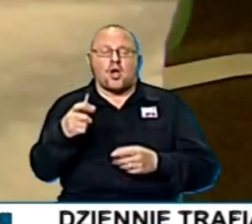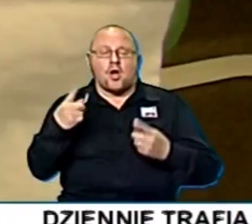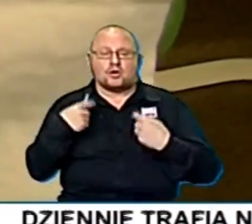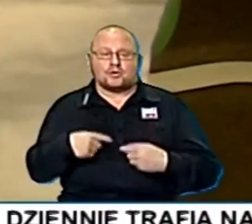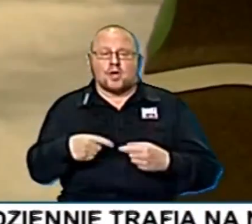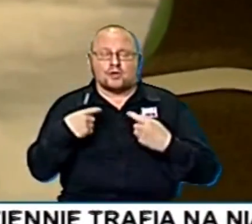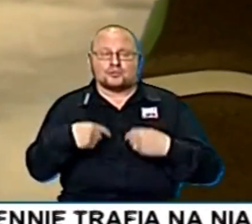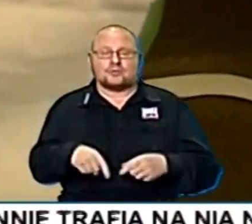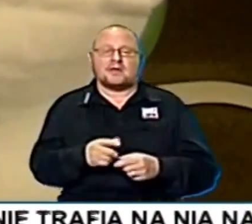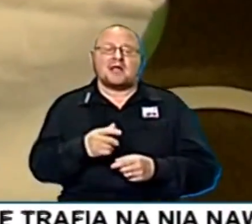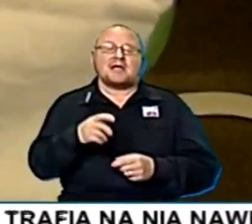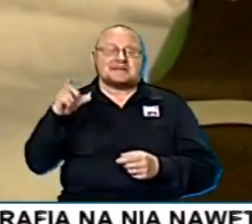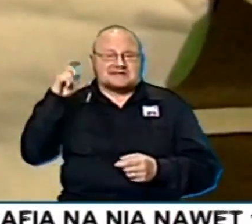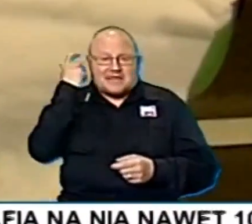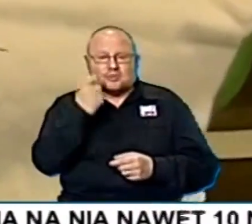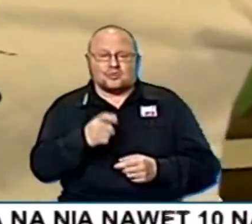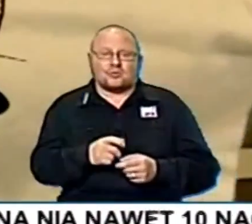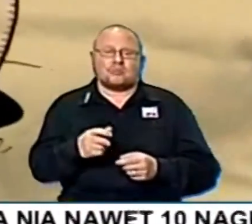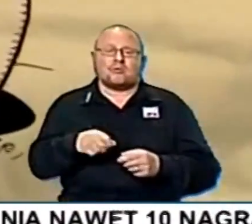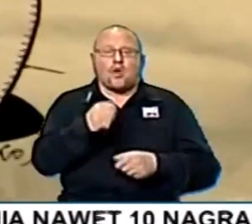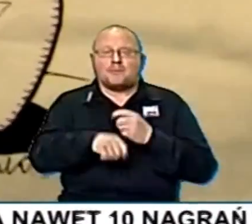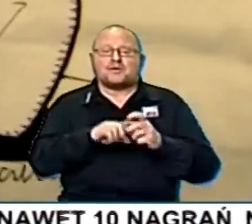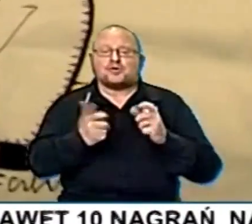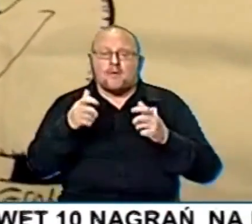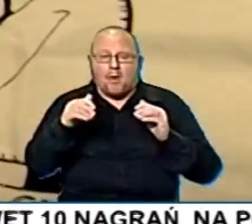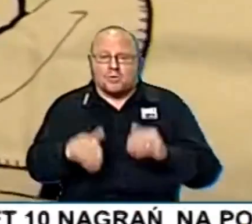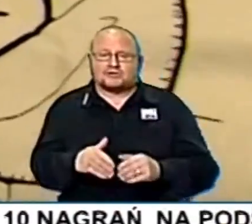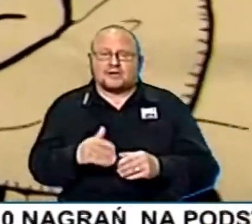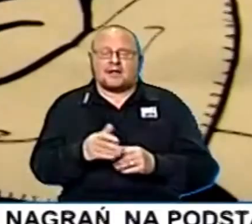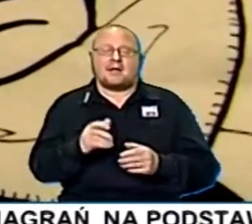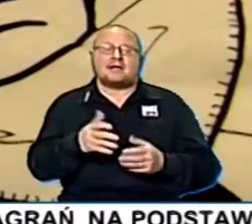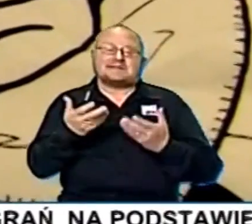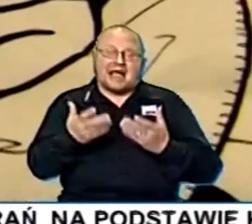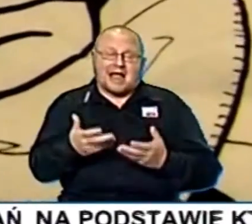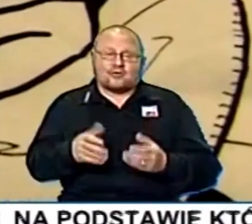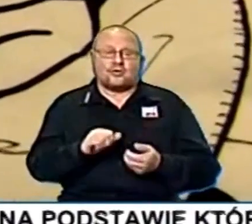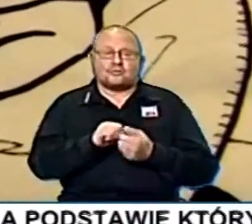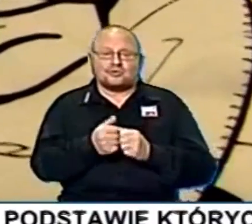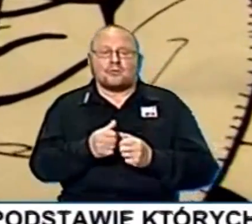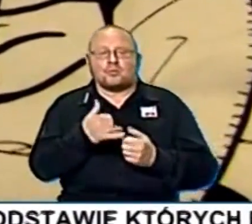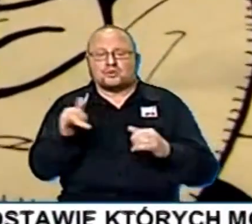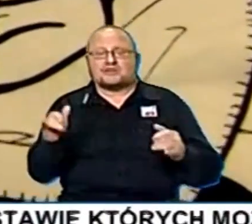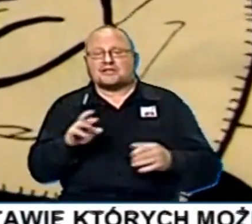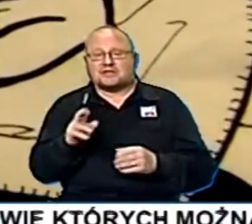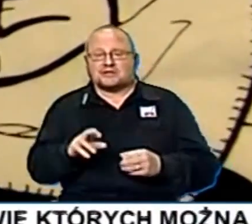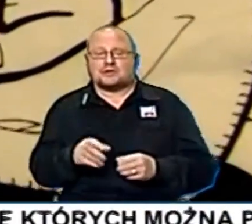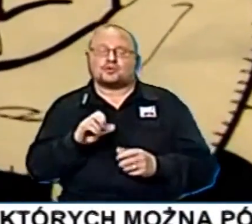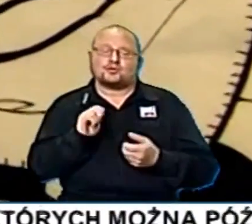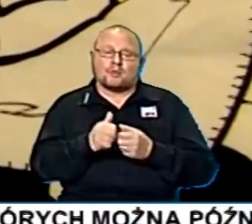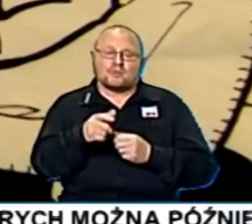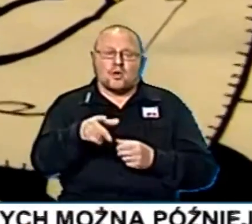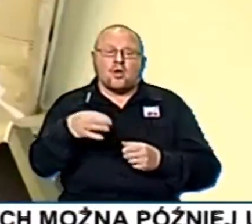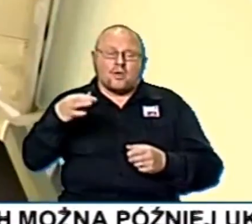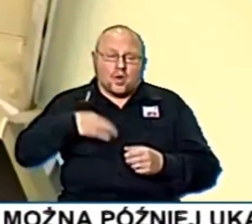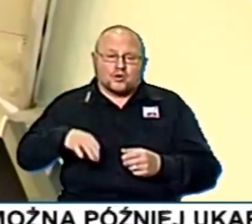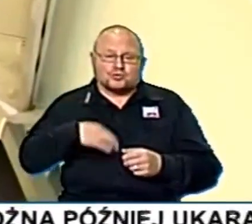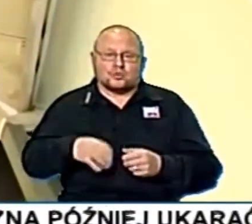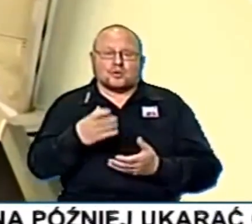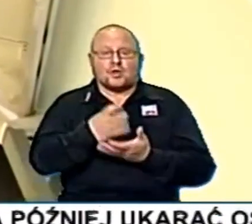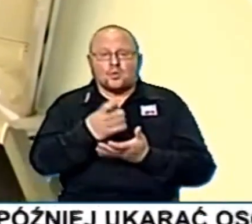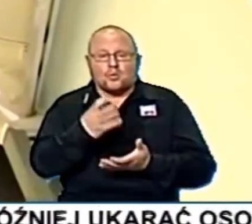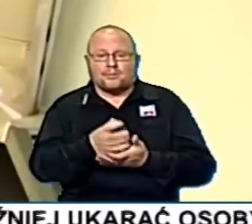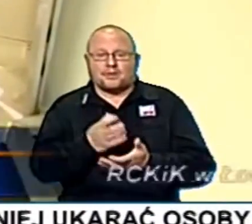osób. Centrum dwoi się i troi, by było ich więcej. Dodatkową zachętą są gadżety. Są to koszulki, są to